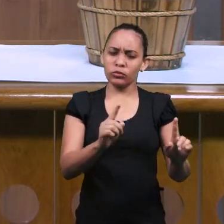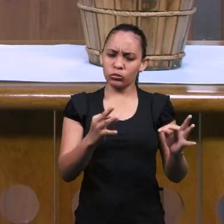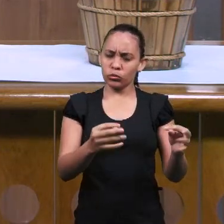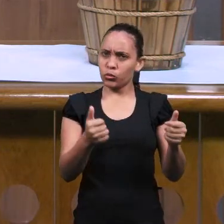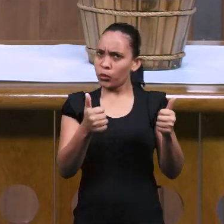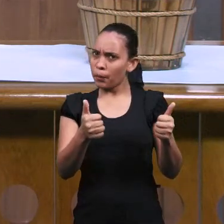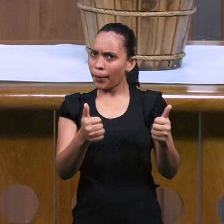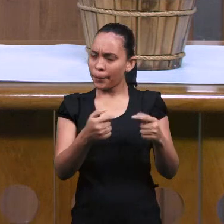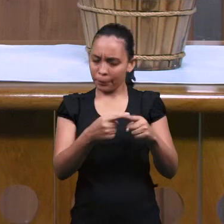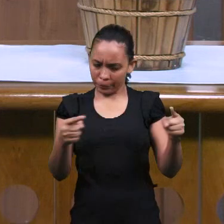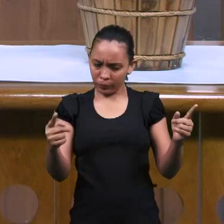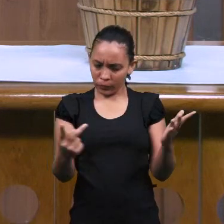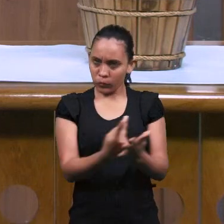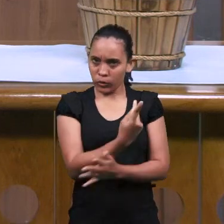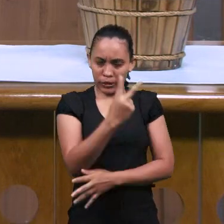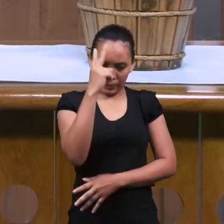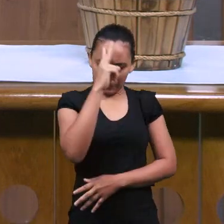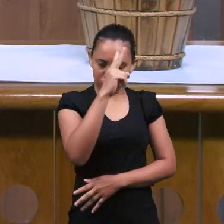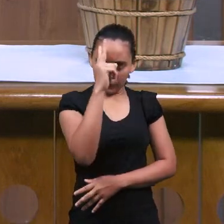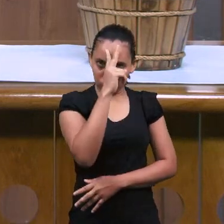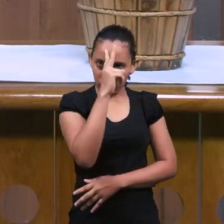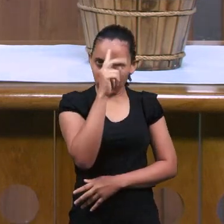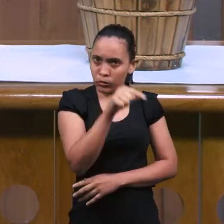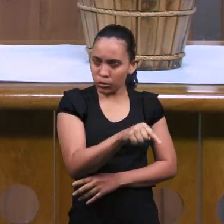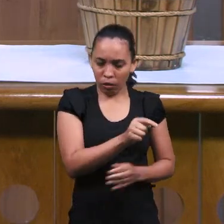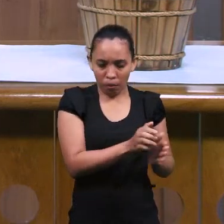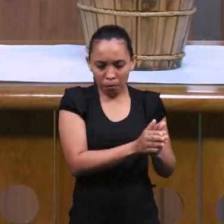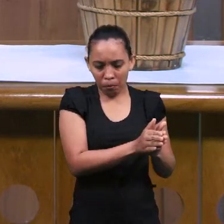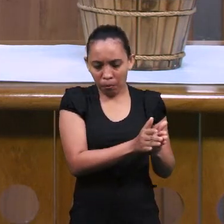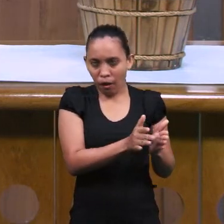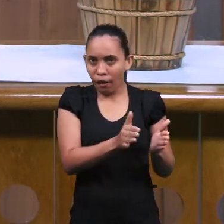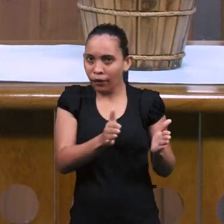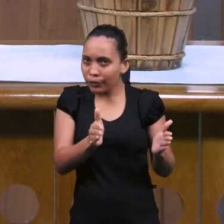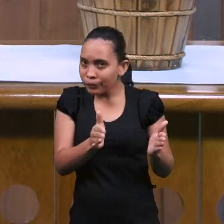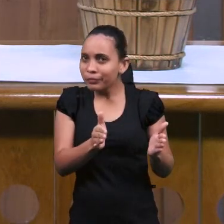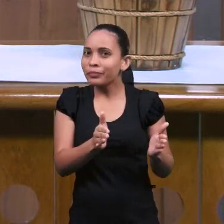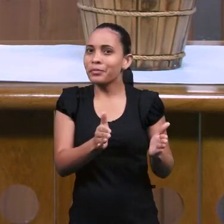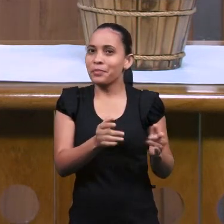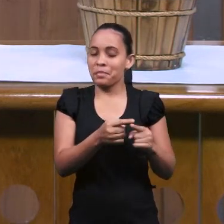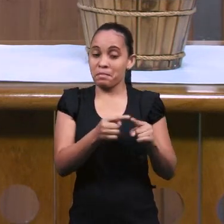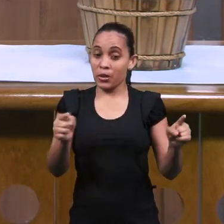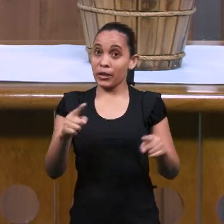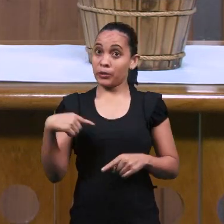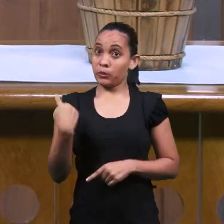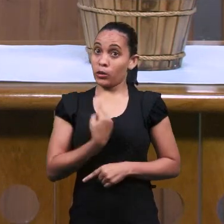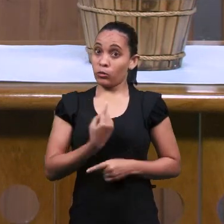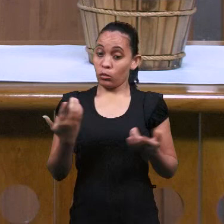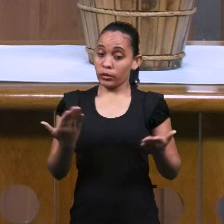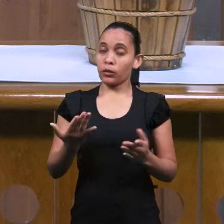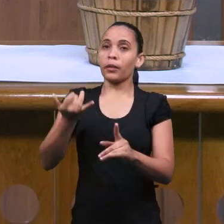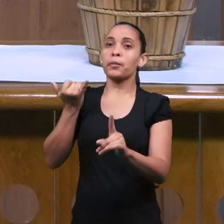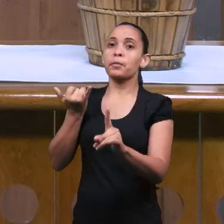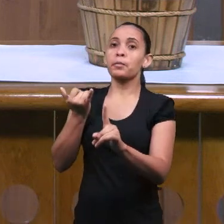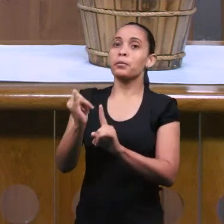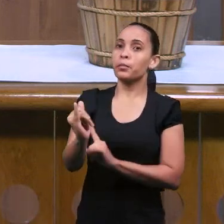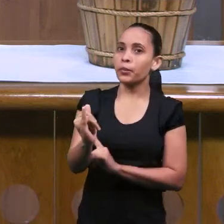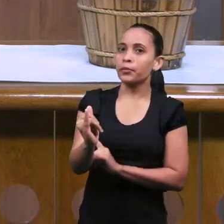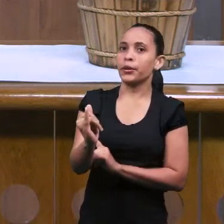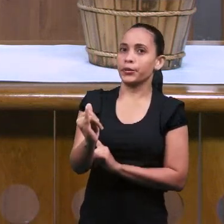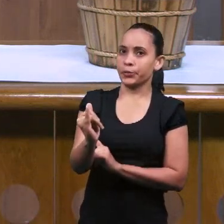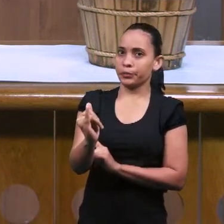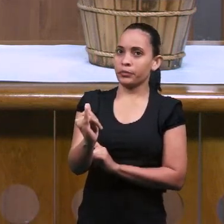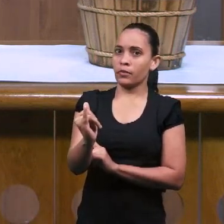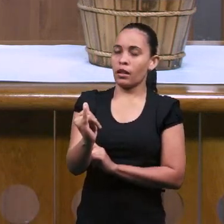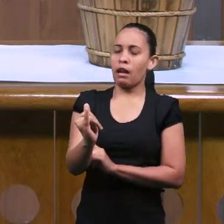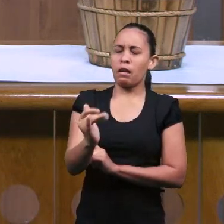parole historique. Pour nous, elles ont un sens prophétique. Ce qu'ils ont vécu, la